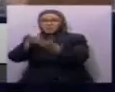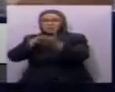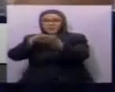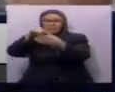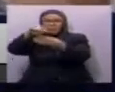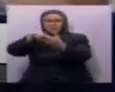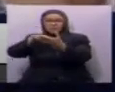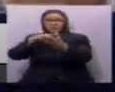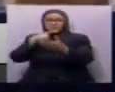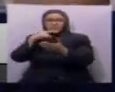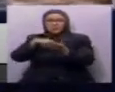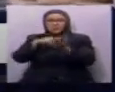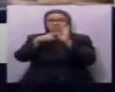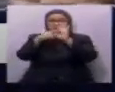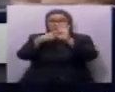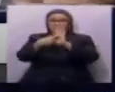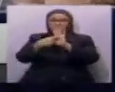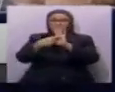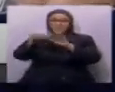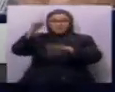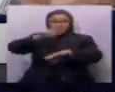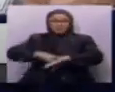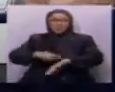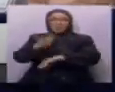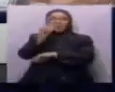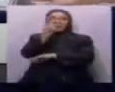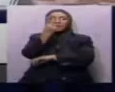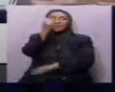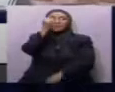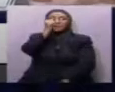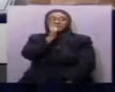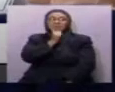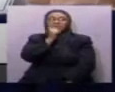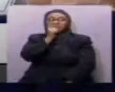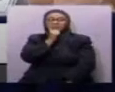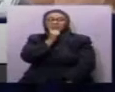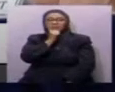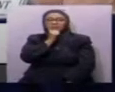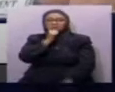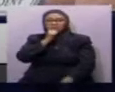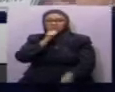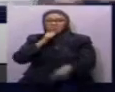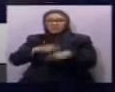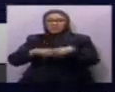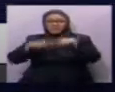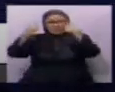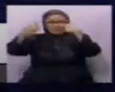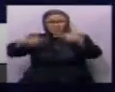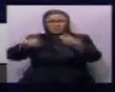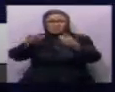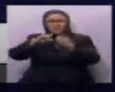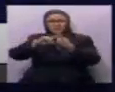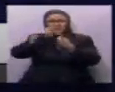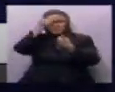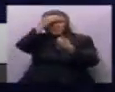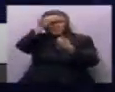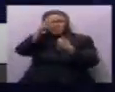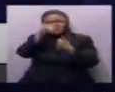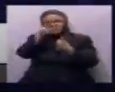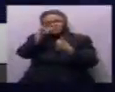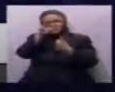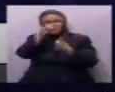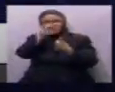kalinya dua wanita mengisi kerusi berkenaan, iaitu Datuk Paduka Mumtaz Jafar dan Profesor Dato' Dr.